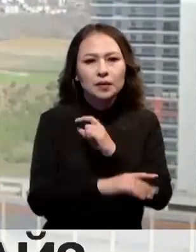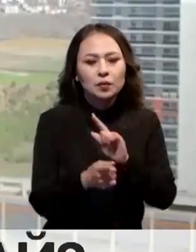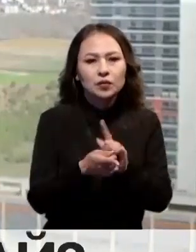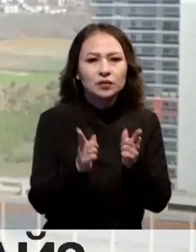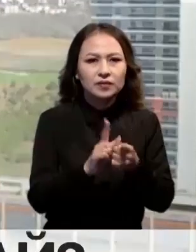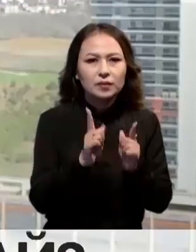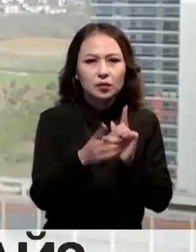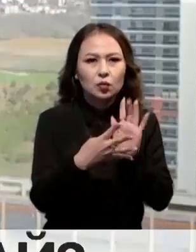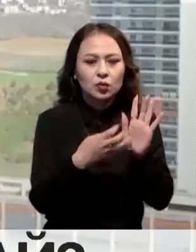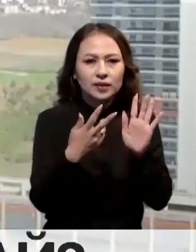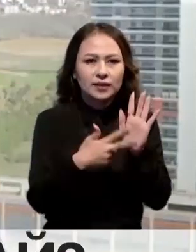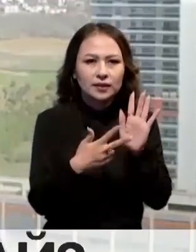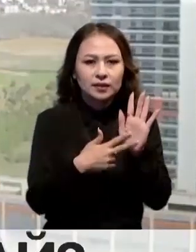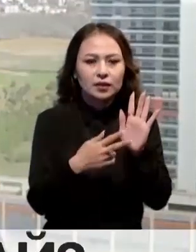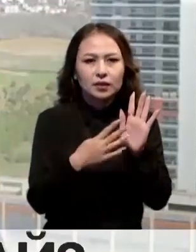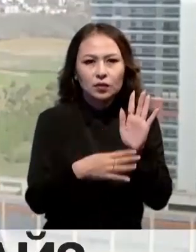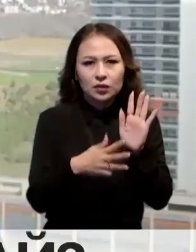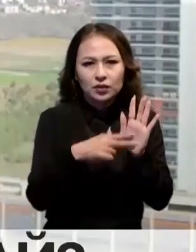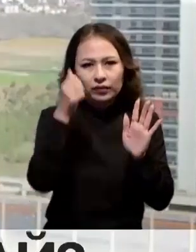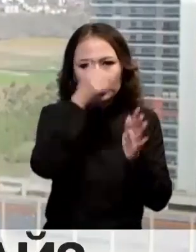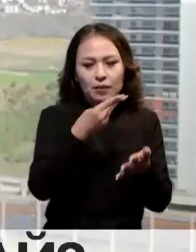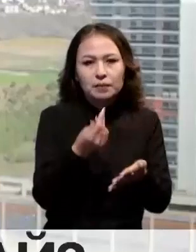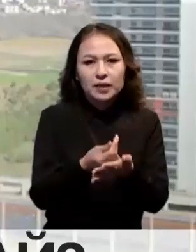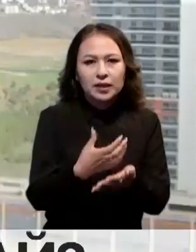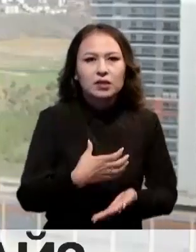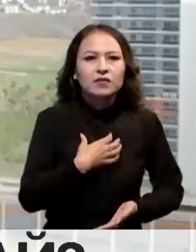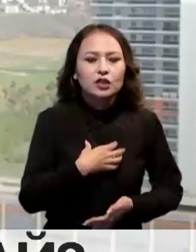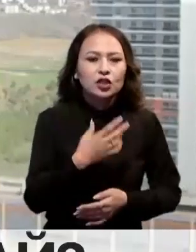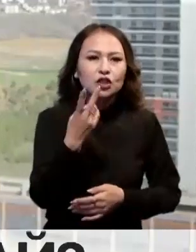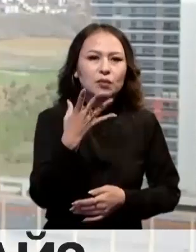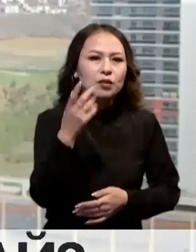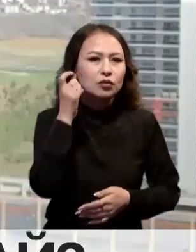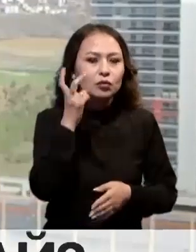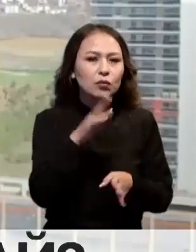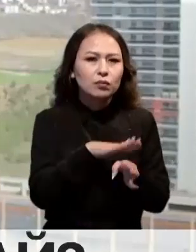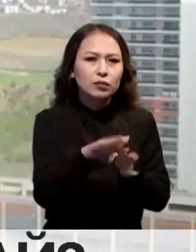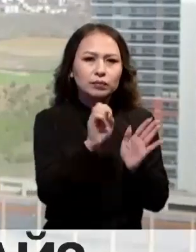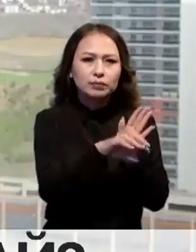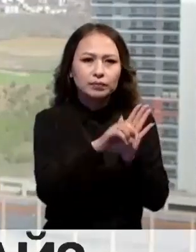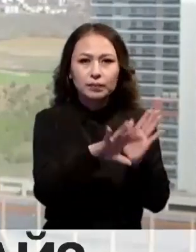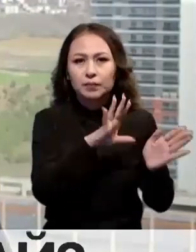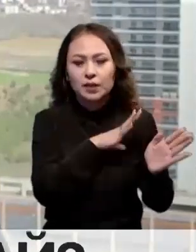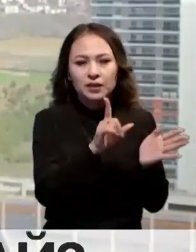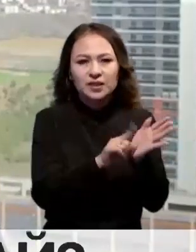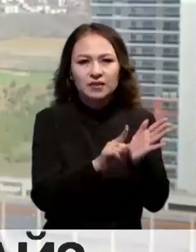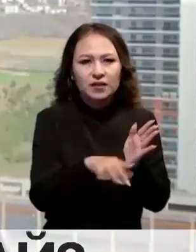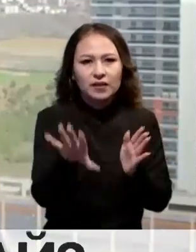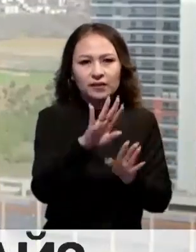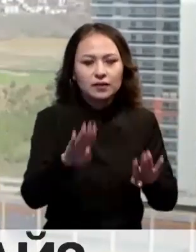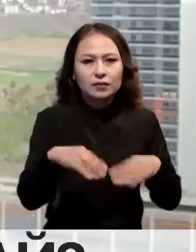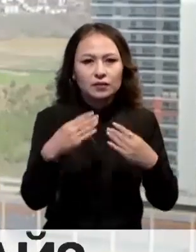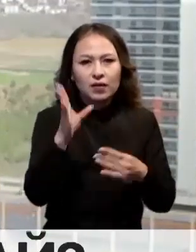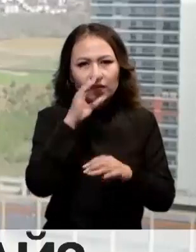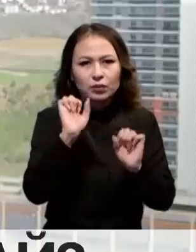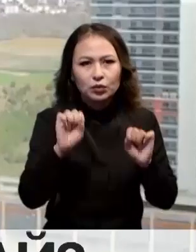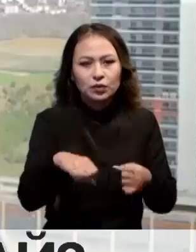сәйкес 1998 жылынан кейін сақтандыру төлем жасаған 25 жыл толтырғандардың бәрі зейнетке шығуға